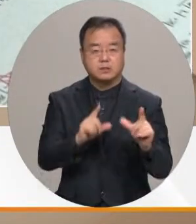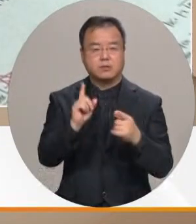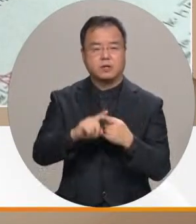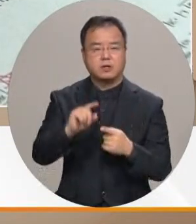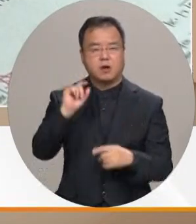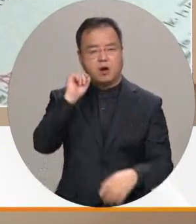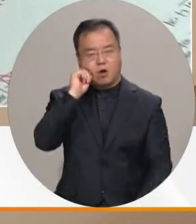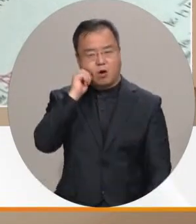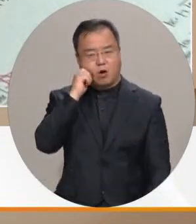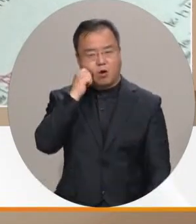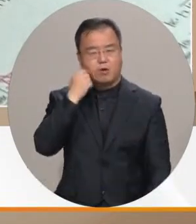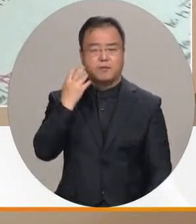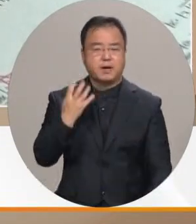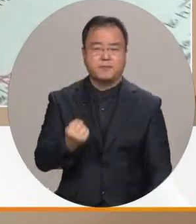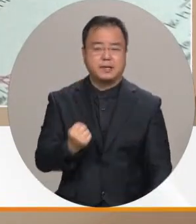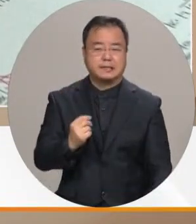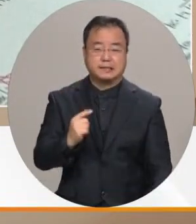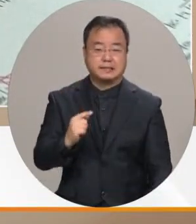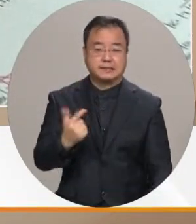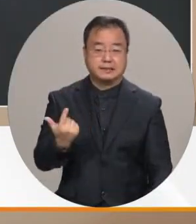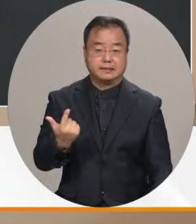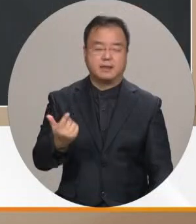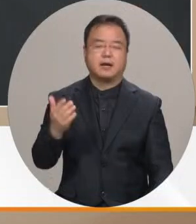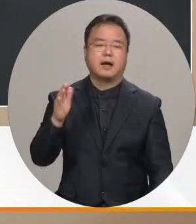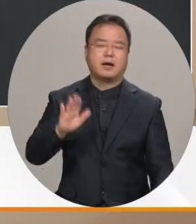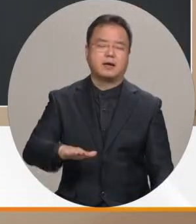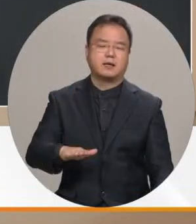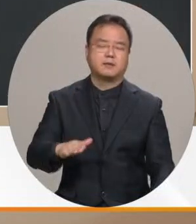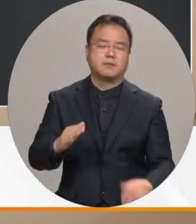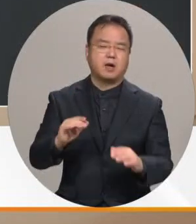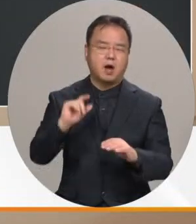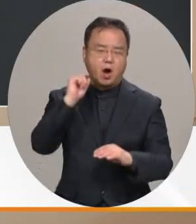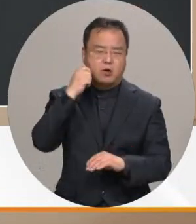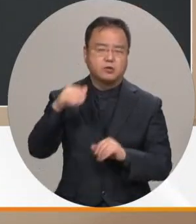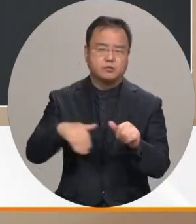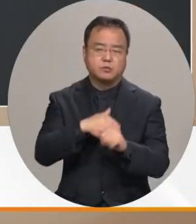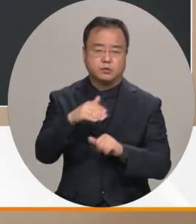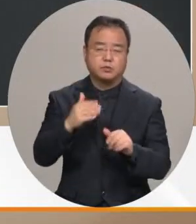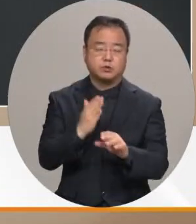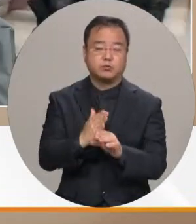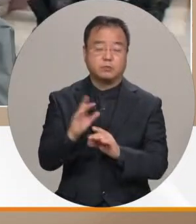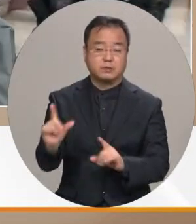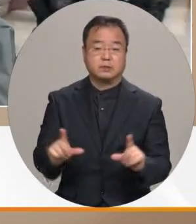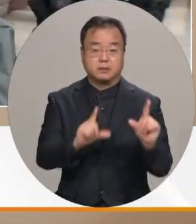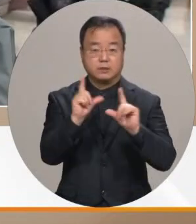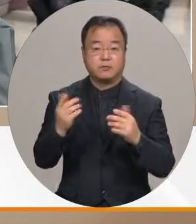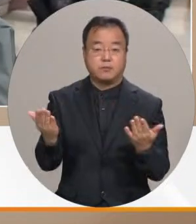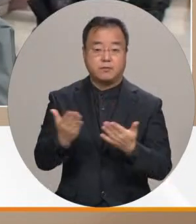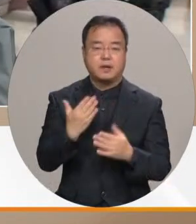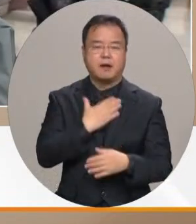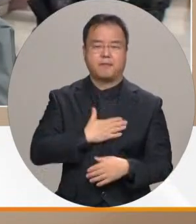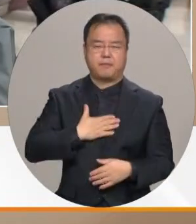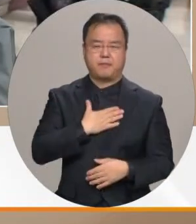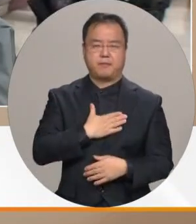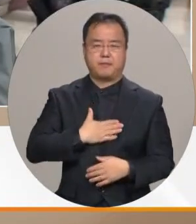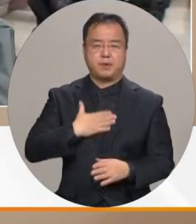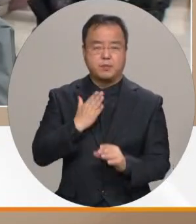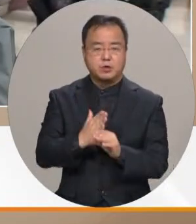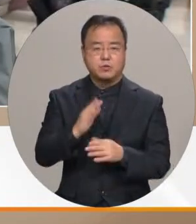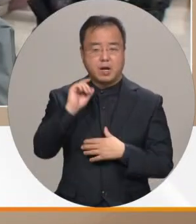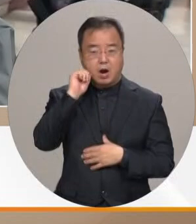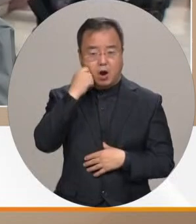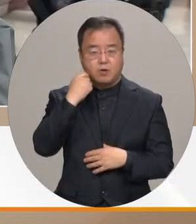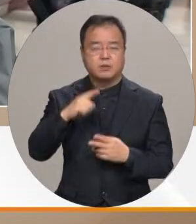점은 없다고 볼 수 있습니다. 다만 오히려 그런 가정 환경에서 생활하는 것이 심리적으로 어렵거나 그걸 지원해